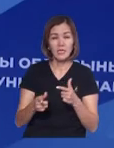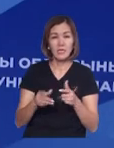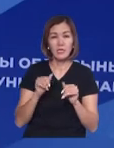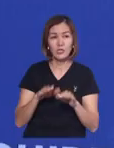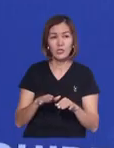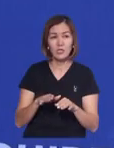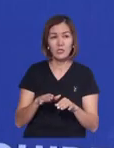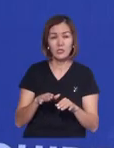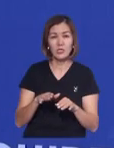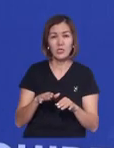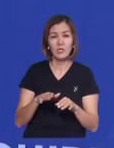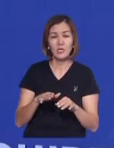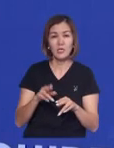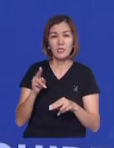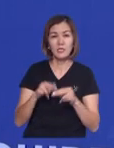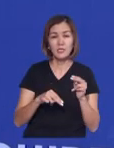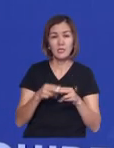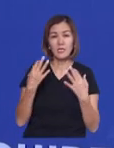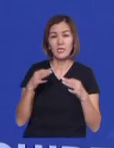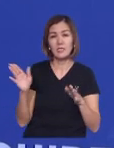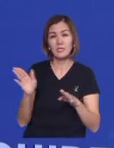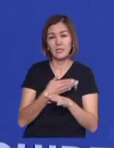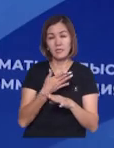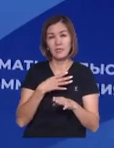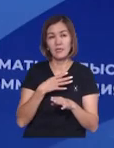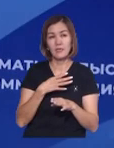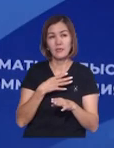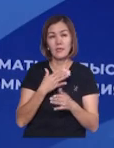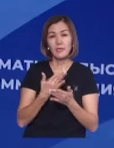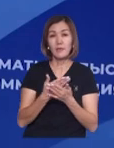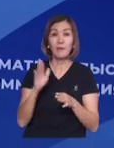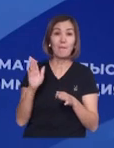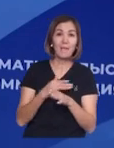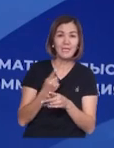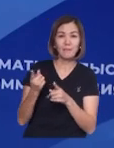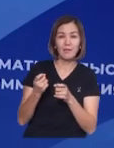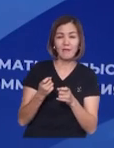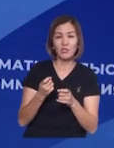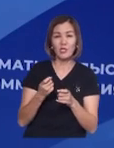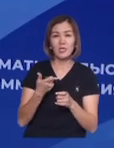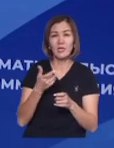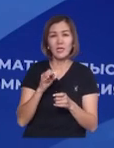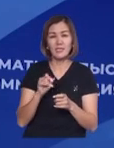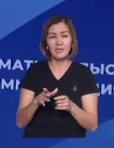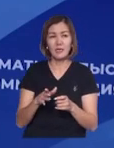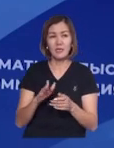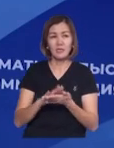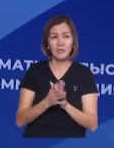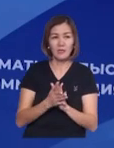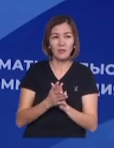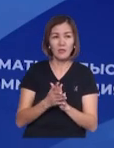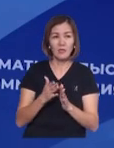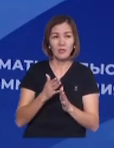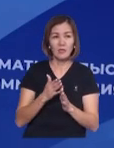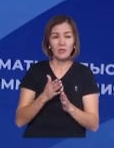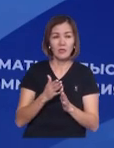лишение лицензии. Вот. А если бы мы бы могли бы в одностороннем, без привлечения ГАСКа, расторгать договор, и